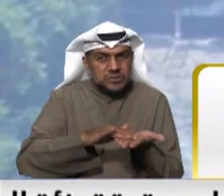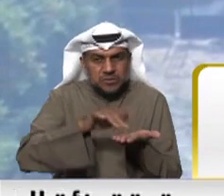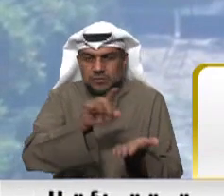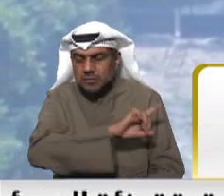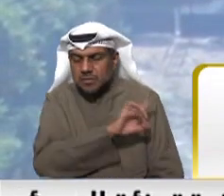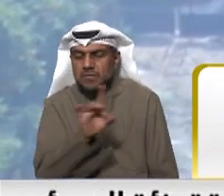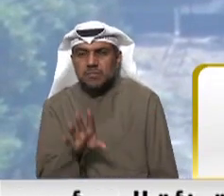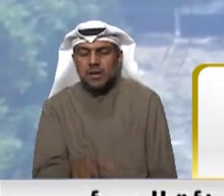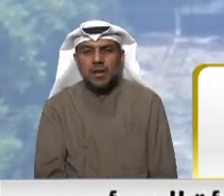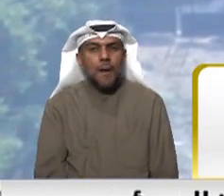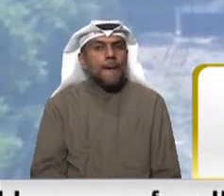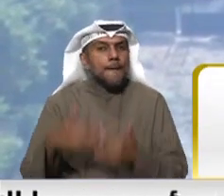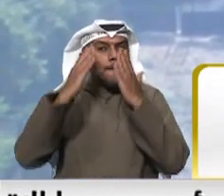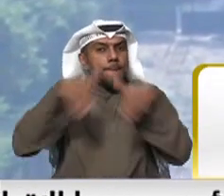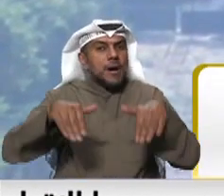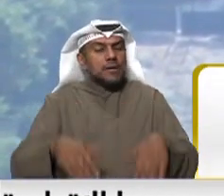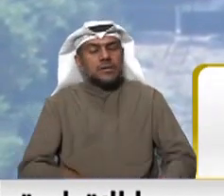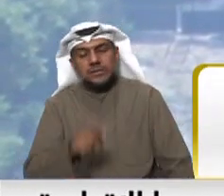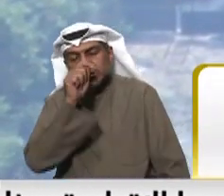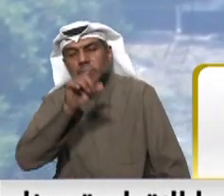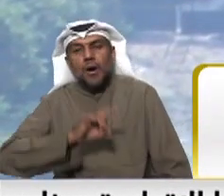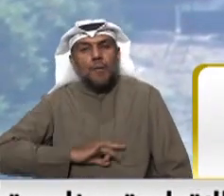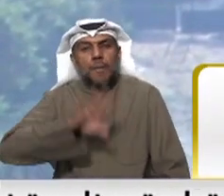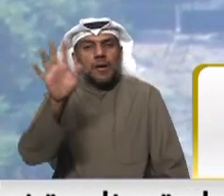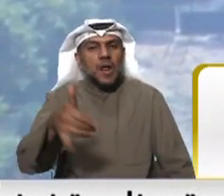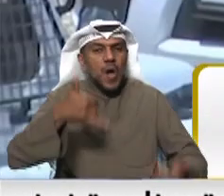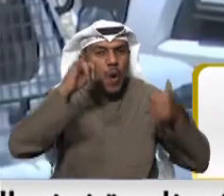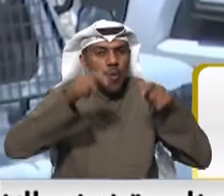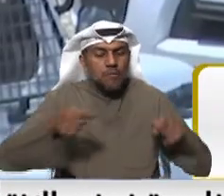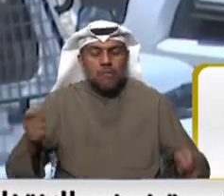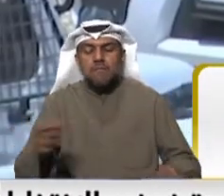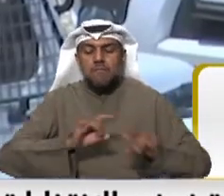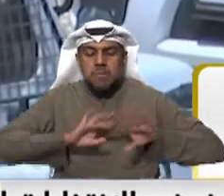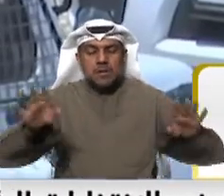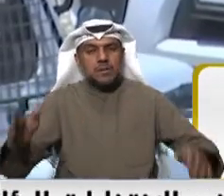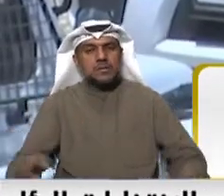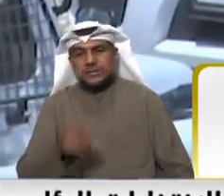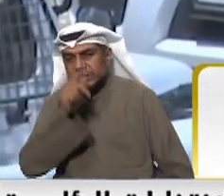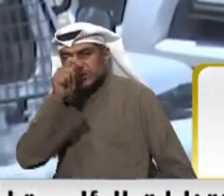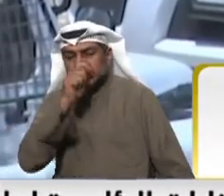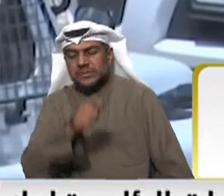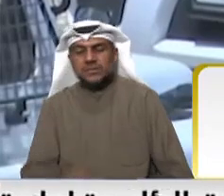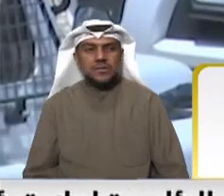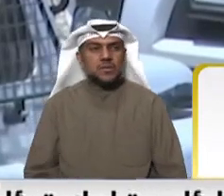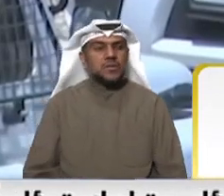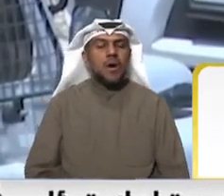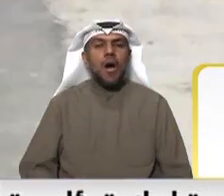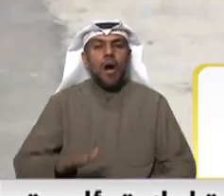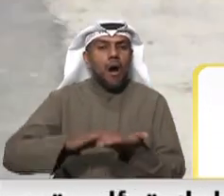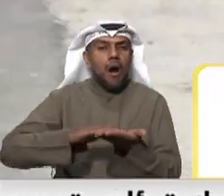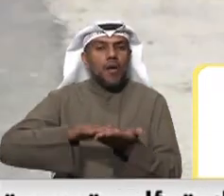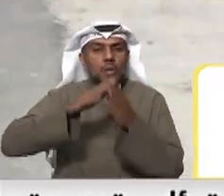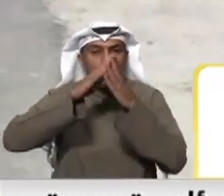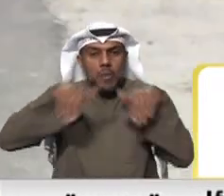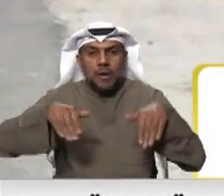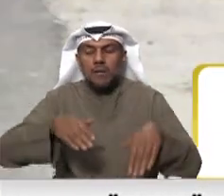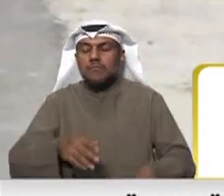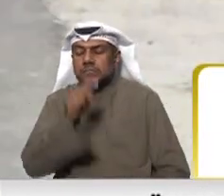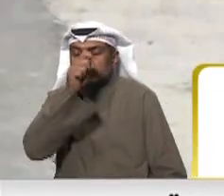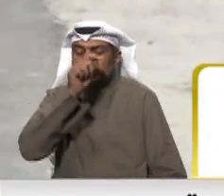بدويا، إلى جانب استمرار حملة الاعتقالات التي يشنها جيش الاحتلال. أكثر